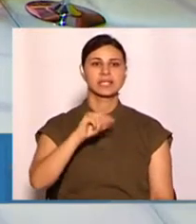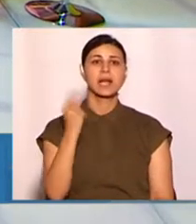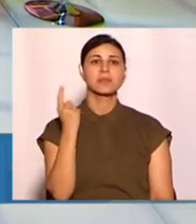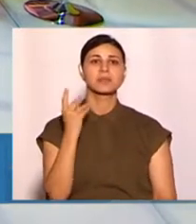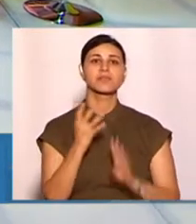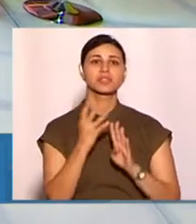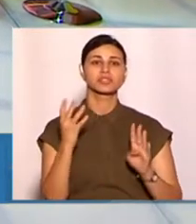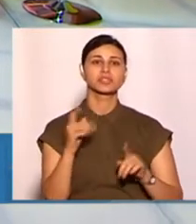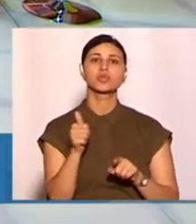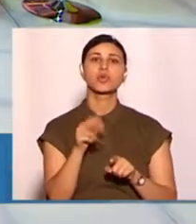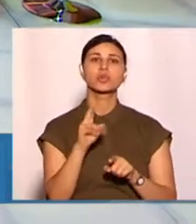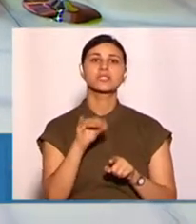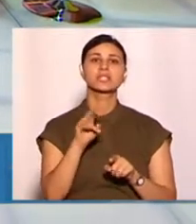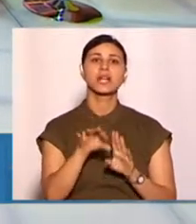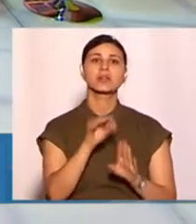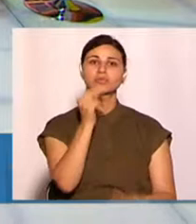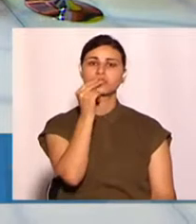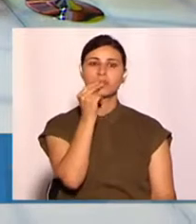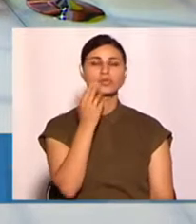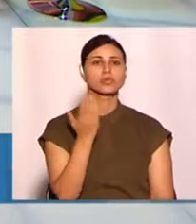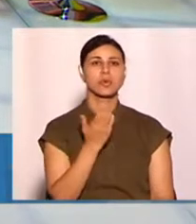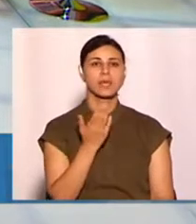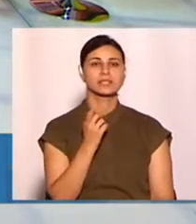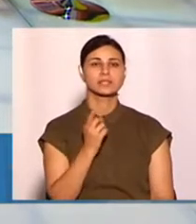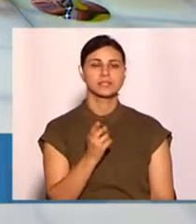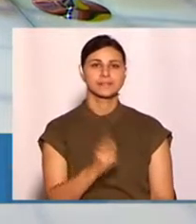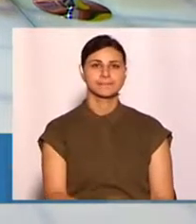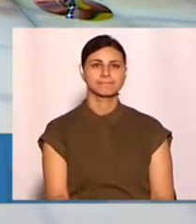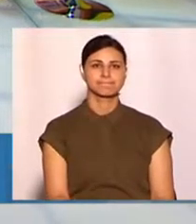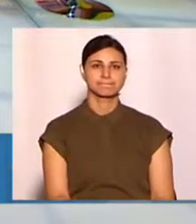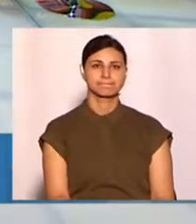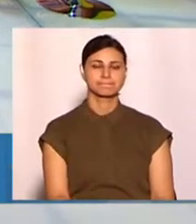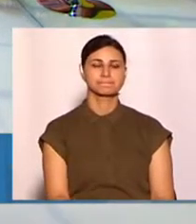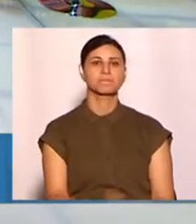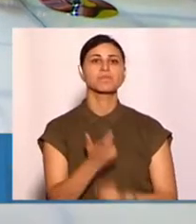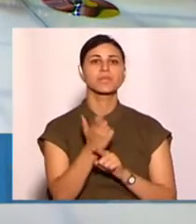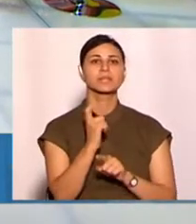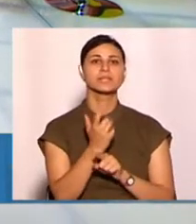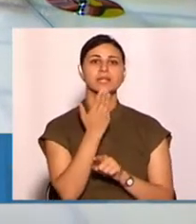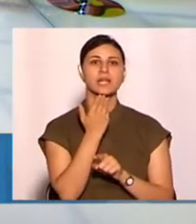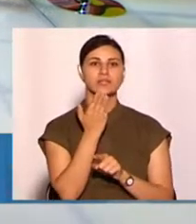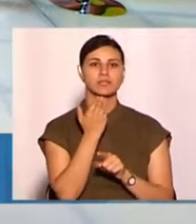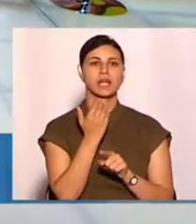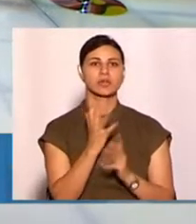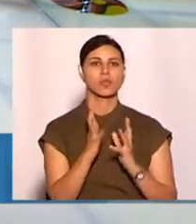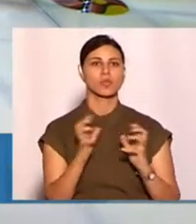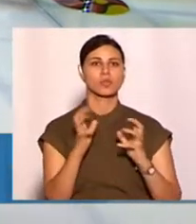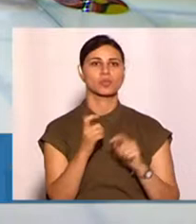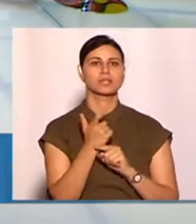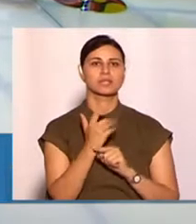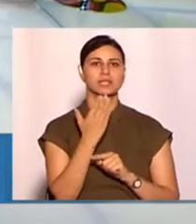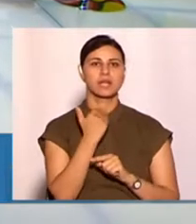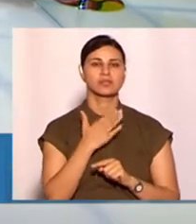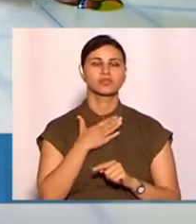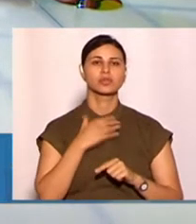პირველ რიგში და როგორი ცილა უნდა შევარჩიოთ? ცილა, რომელიც ძალიან ადვილად შეითვისება და ძალიან ახლოს არის